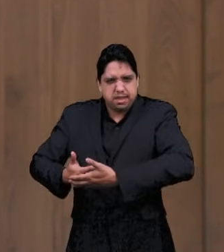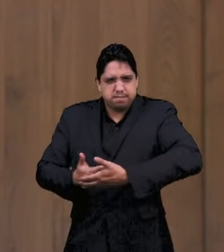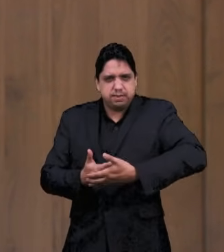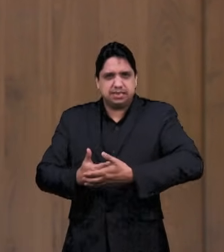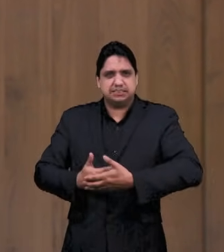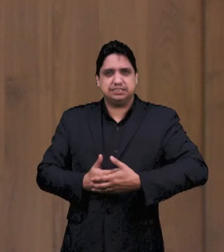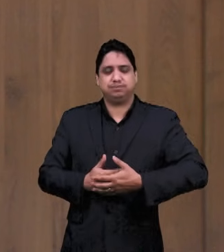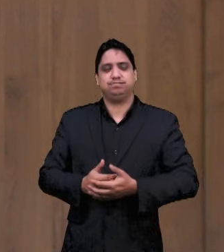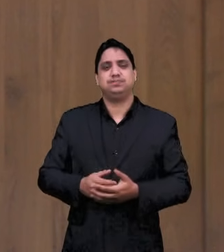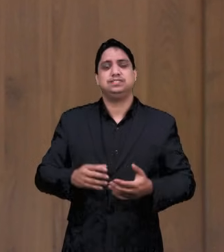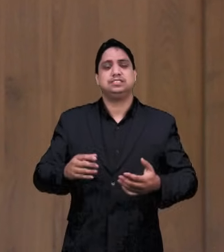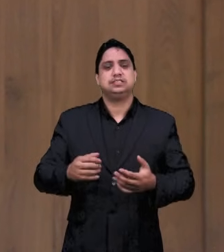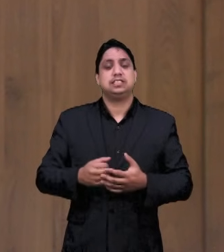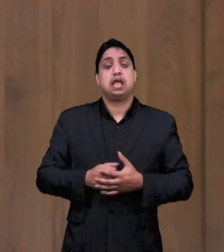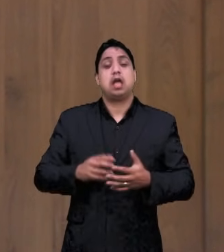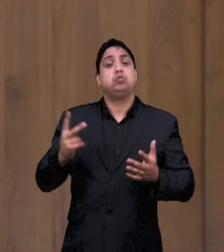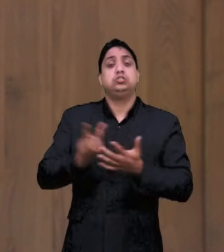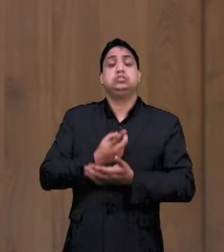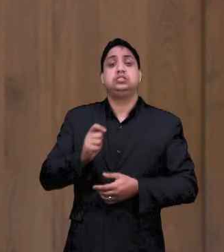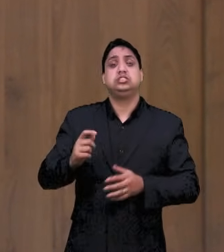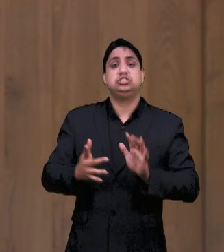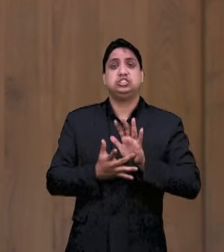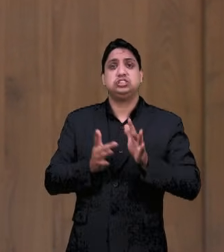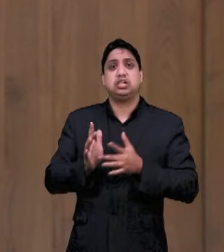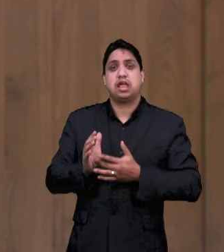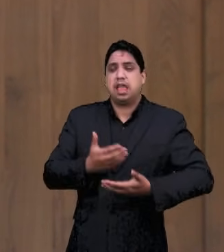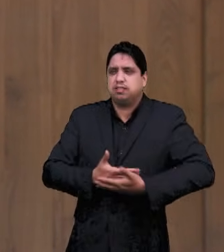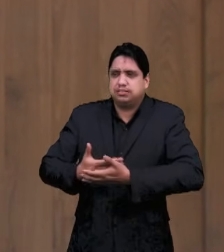donc il était un bébé dans le temple.